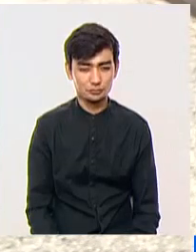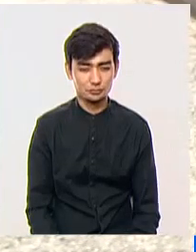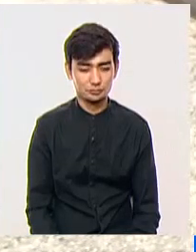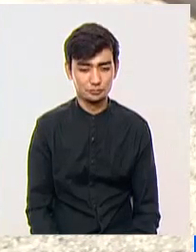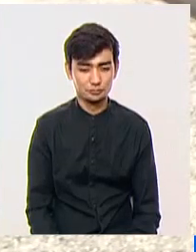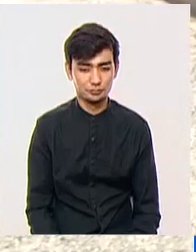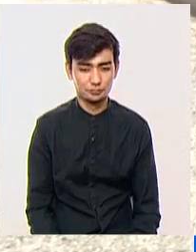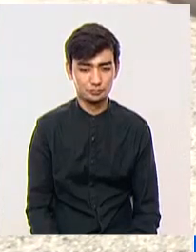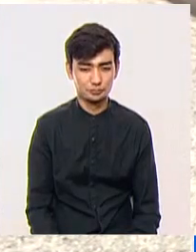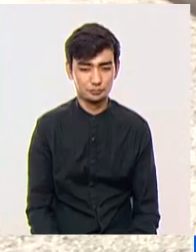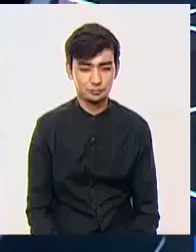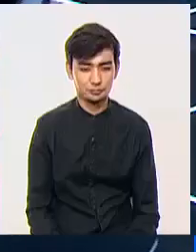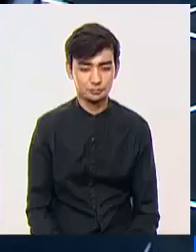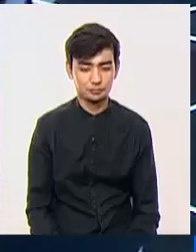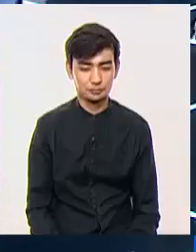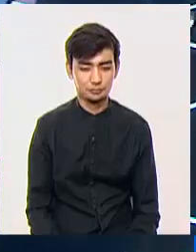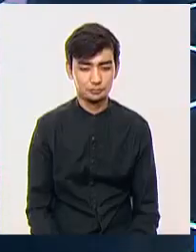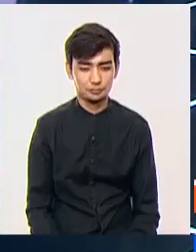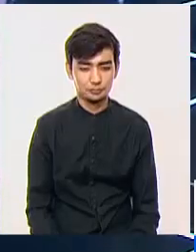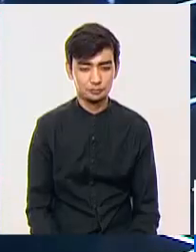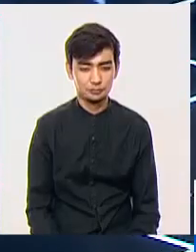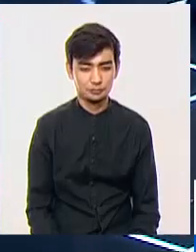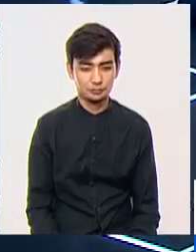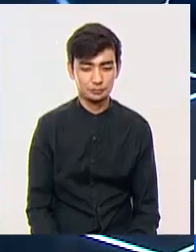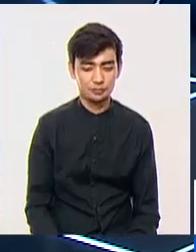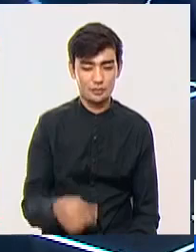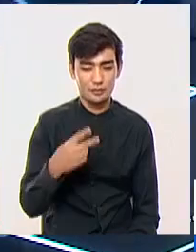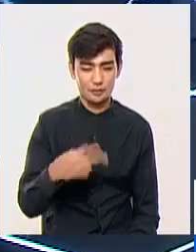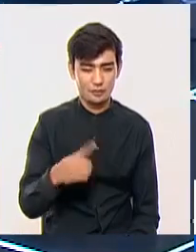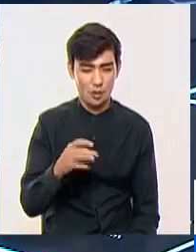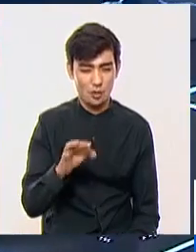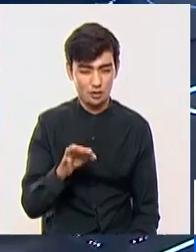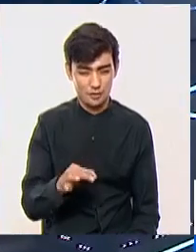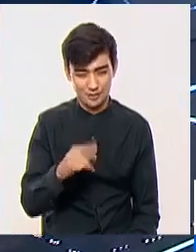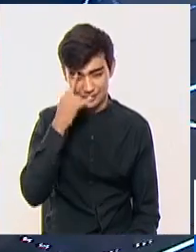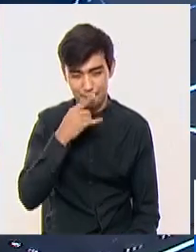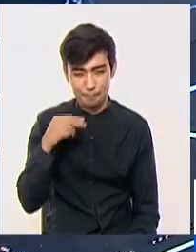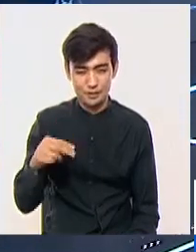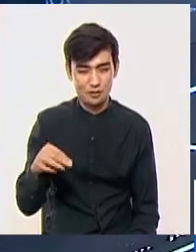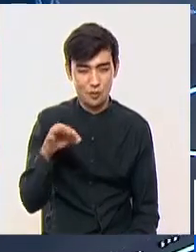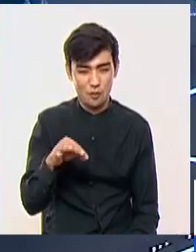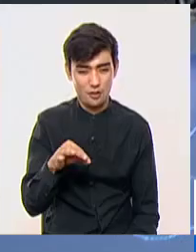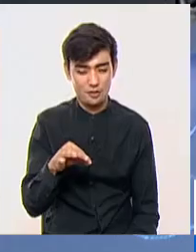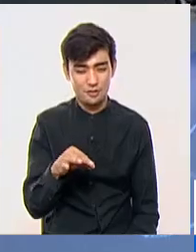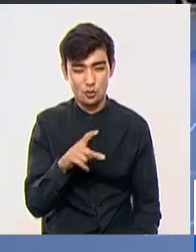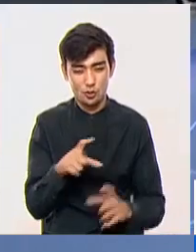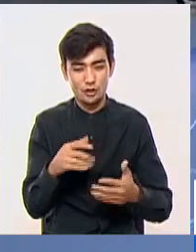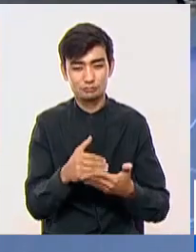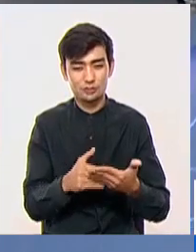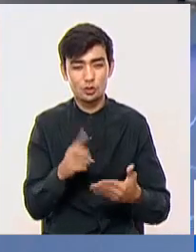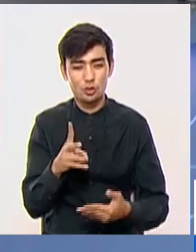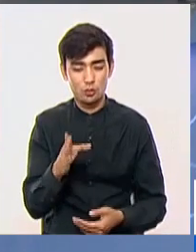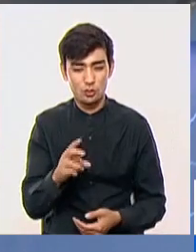Нұржанұлы, Информ бюро, Қызылорда. 21 Kazan günü Kazakstan prezidentliğine kandidatlardın